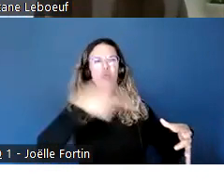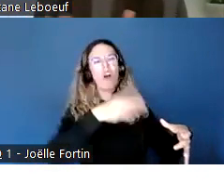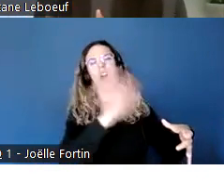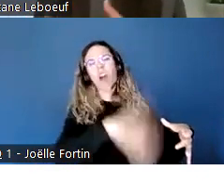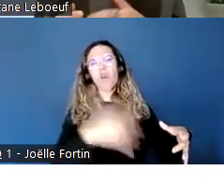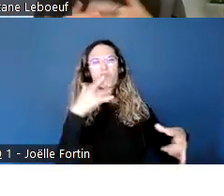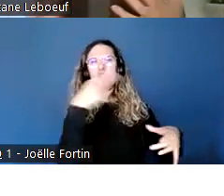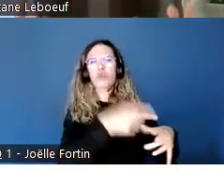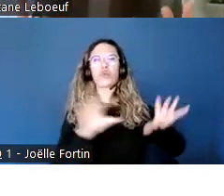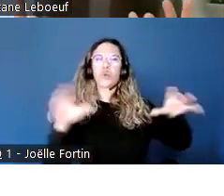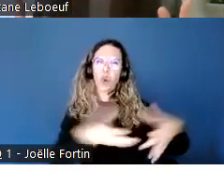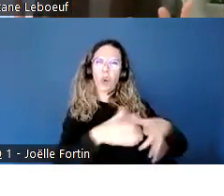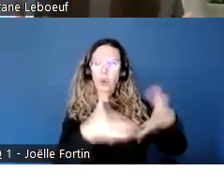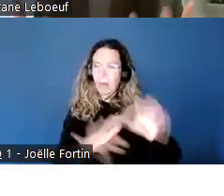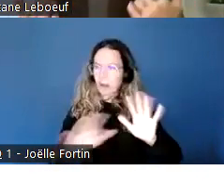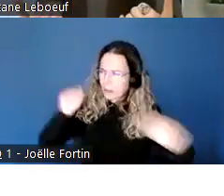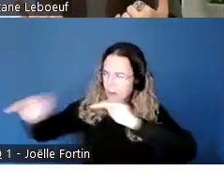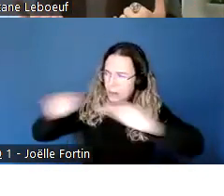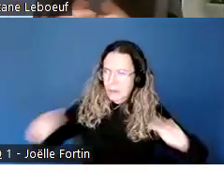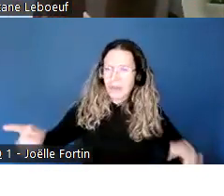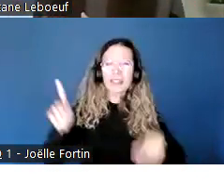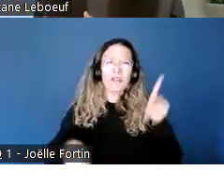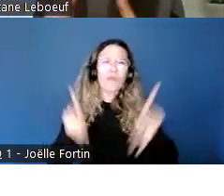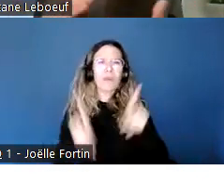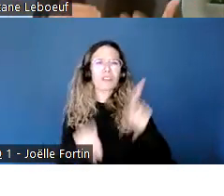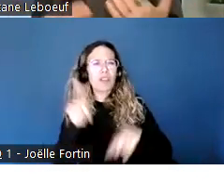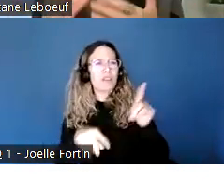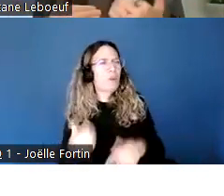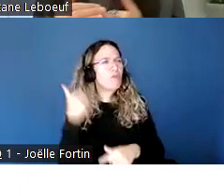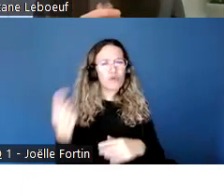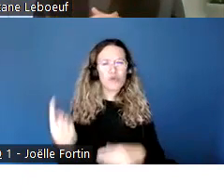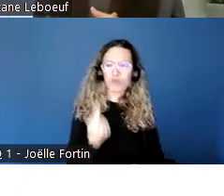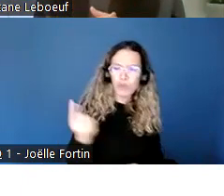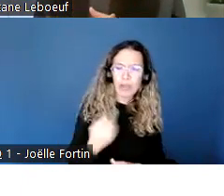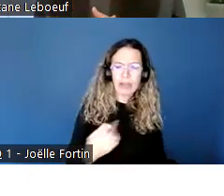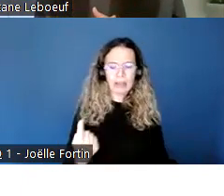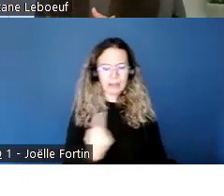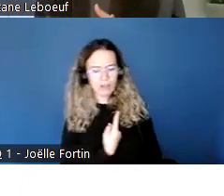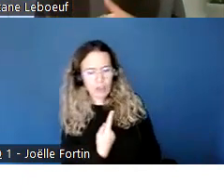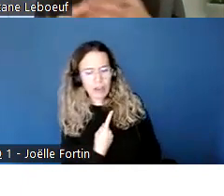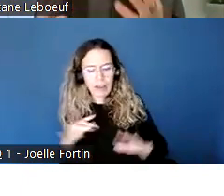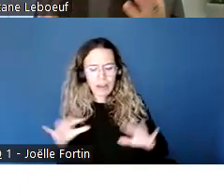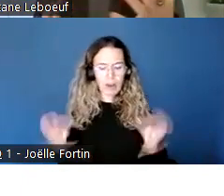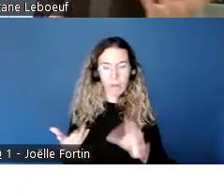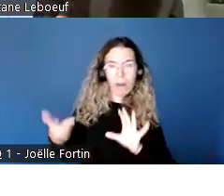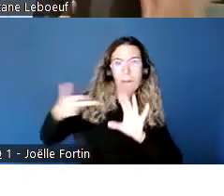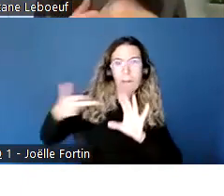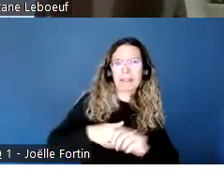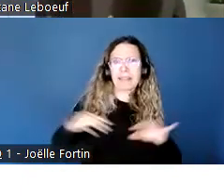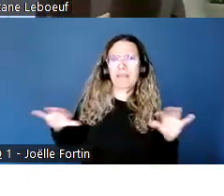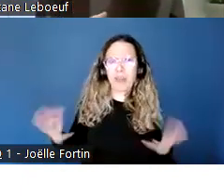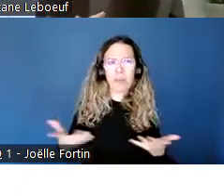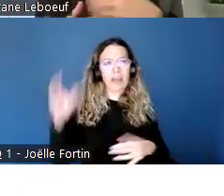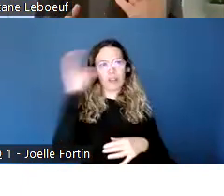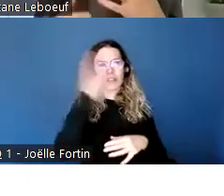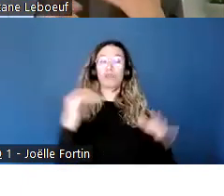aux activités de groupe. Donc, comment est-ce qu'on rejoint les gens qui sont un petit peu plus en retrait, qui aiment moins ça, participer à ce genre d'activités-là? Donc, on a des